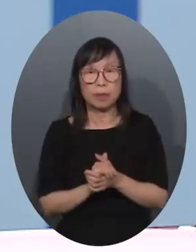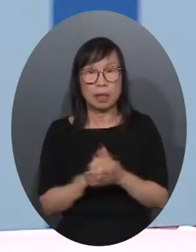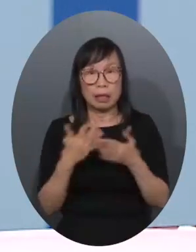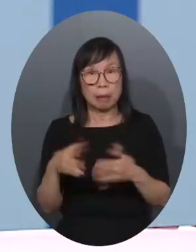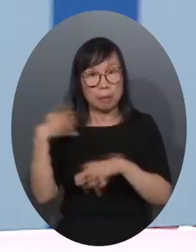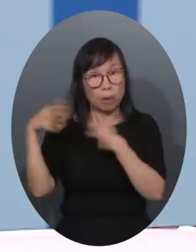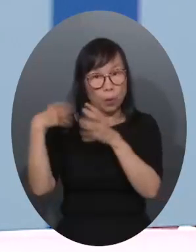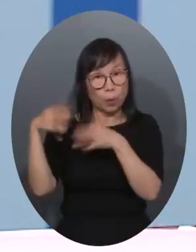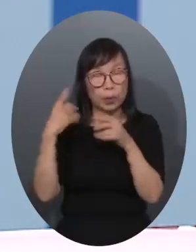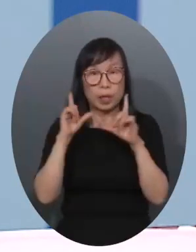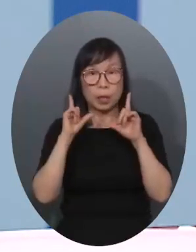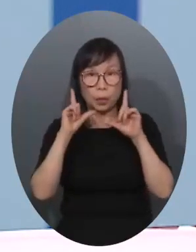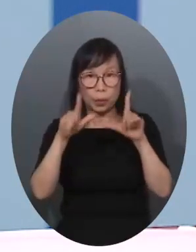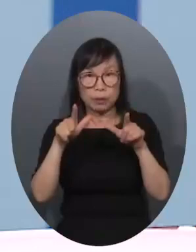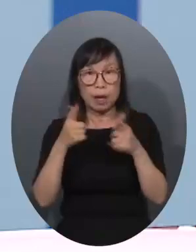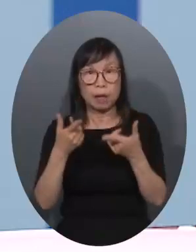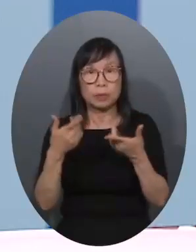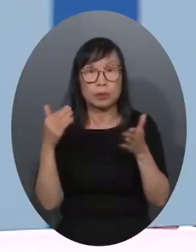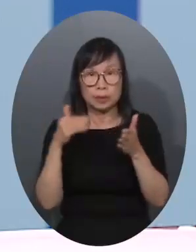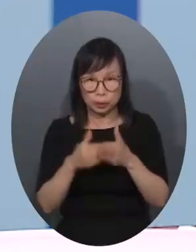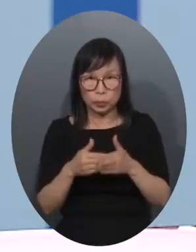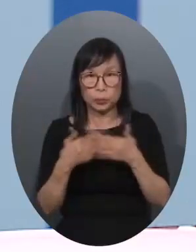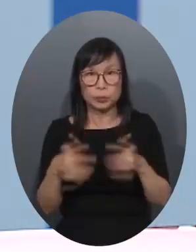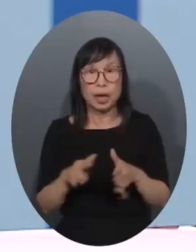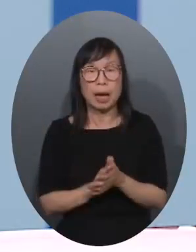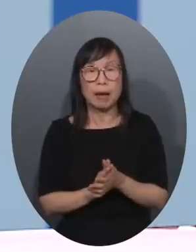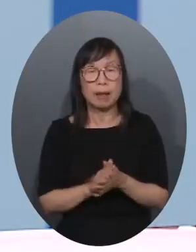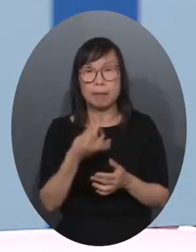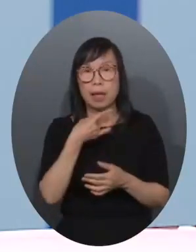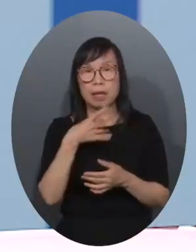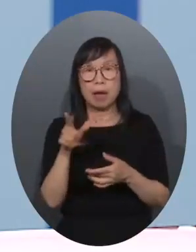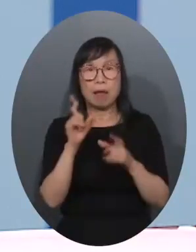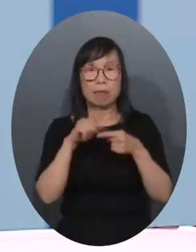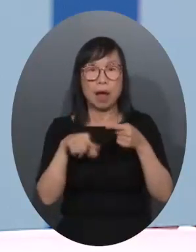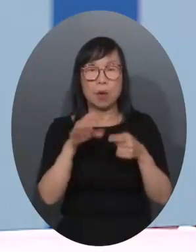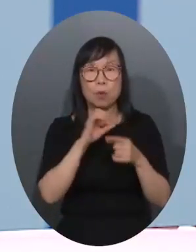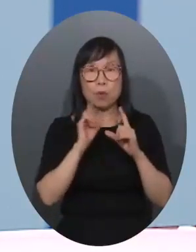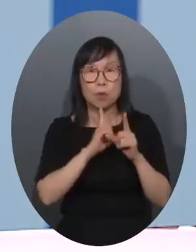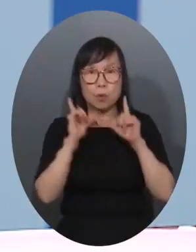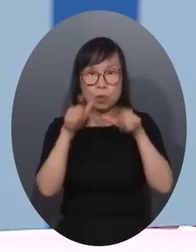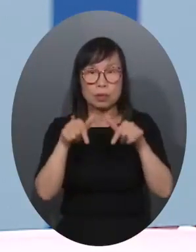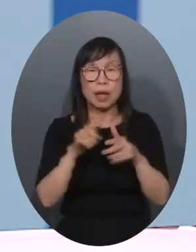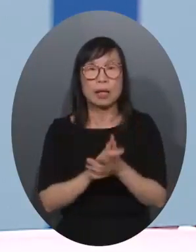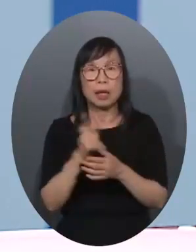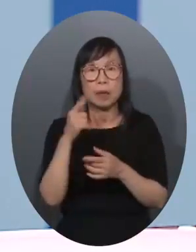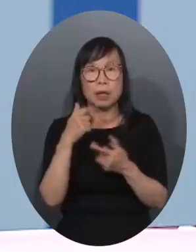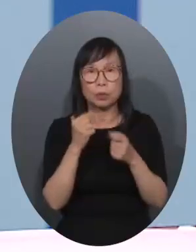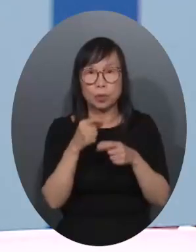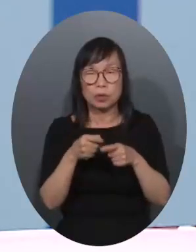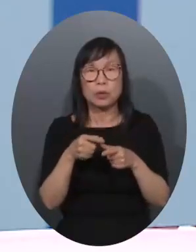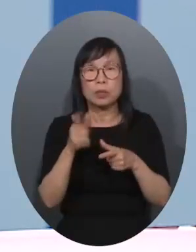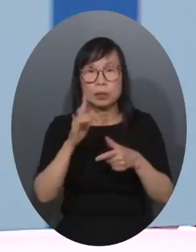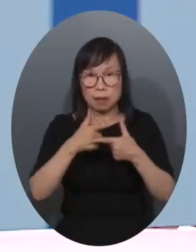議上嘅回答嘅問題咧，就到此為止。未能喺大會上面回答嘅問題咧，公司會稍後作出適當嘅處理